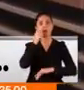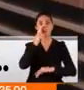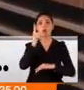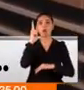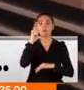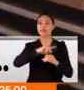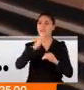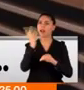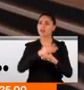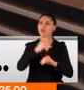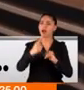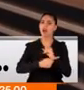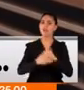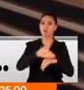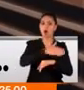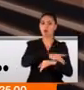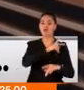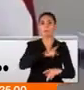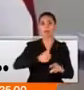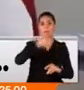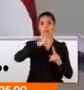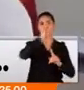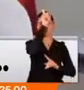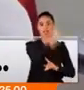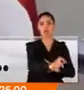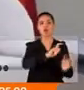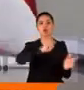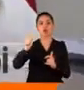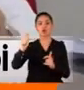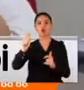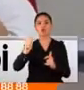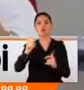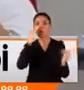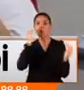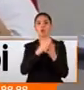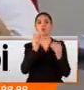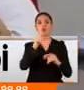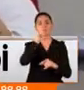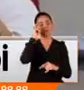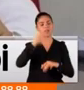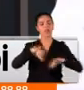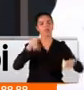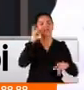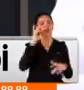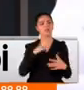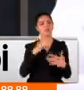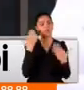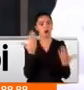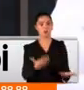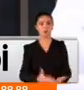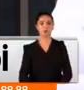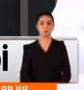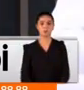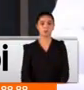değil birkaç hafta önce belediye başkanı Tanju Özcan'ın göçmen karşıtı ırkçı açıklamalarıyla gündeme gelmişti. Yabancı uyruklu